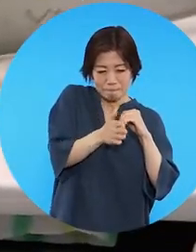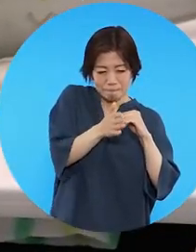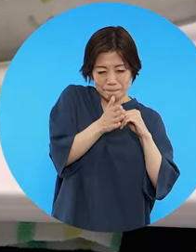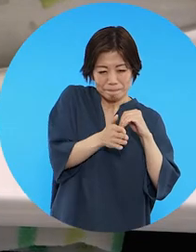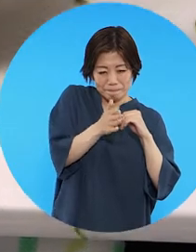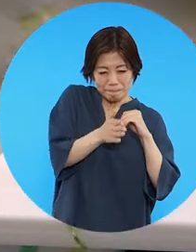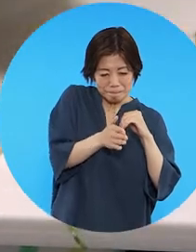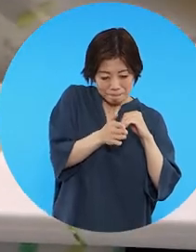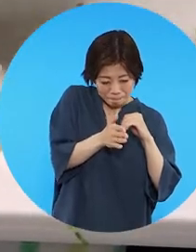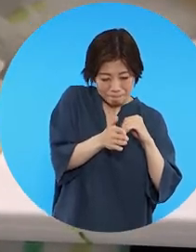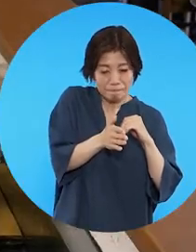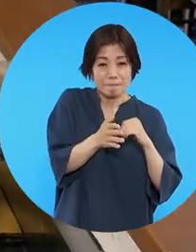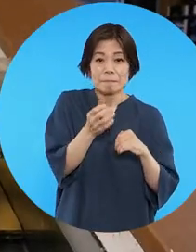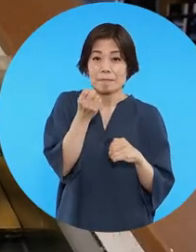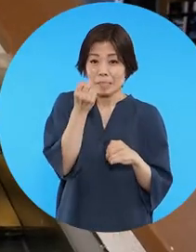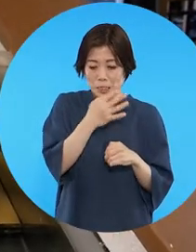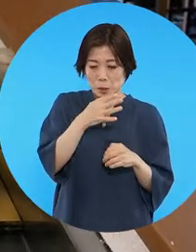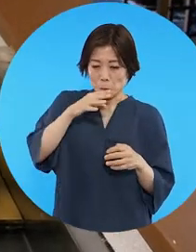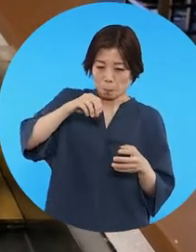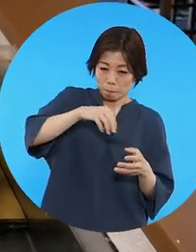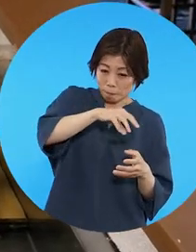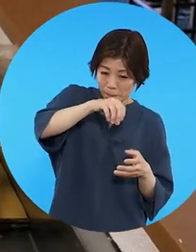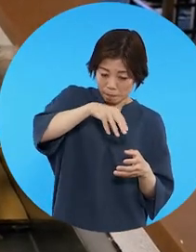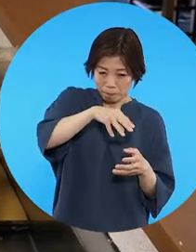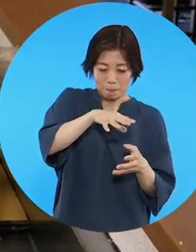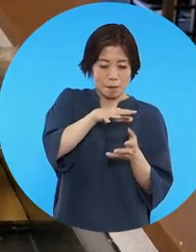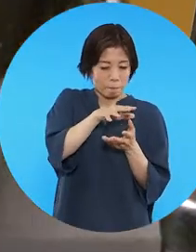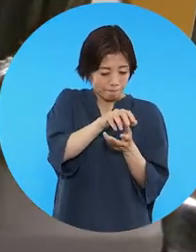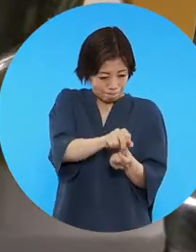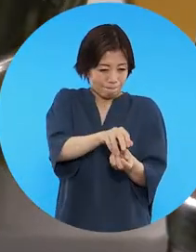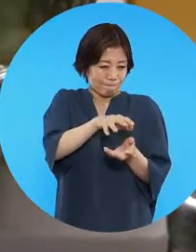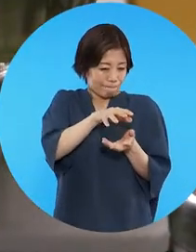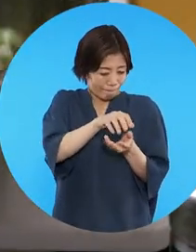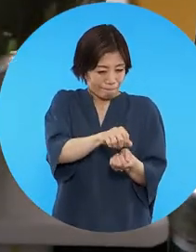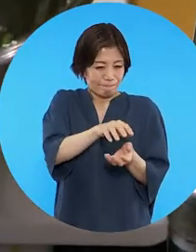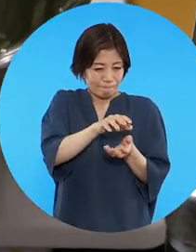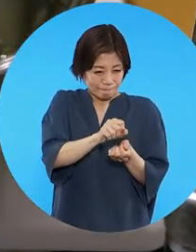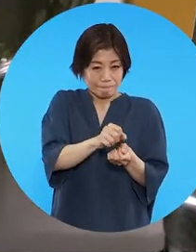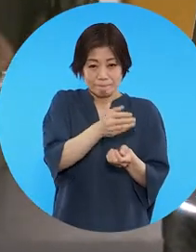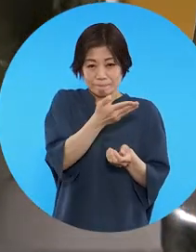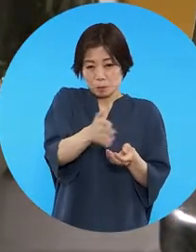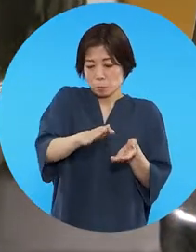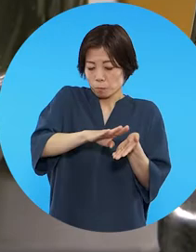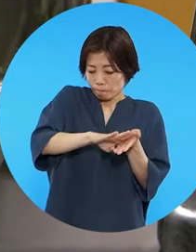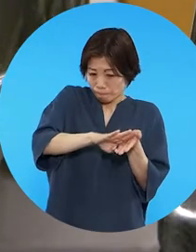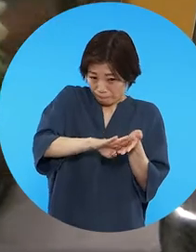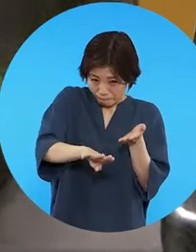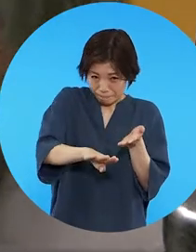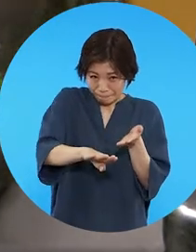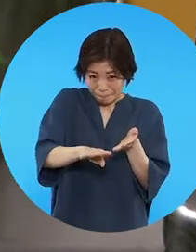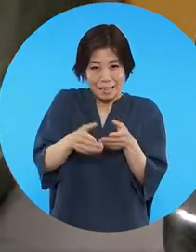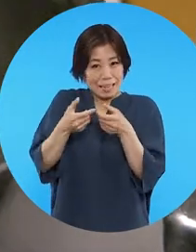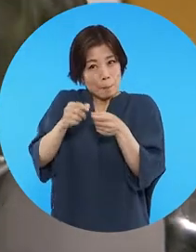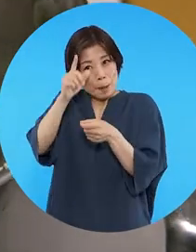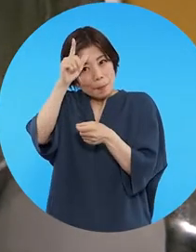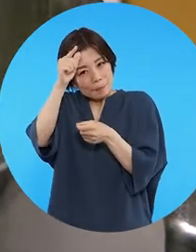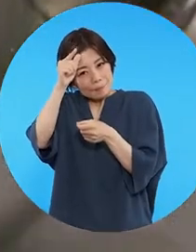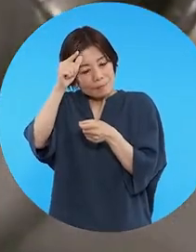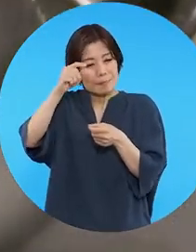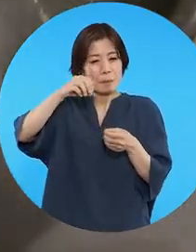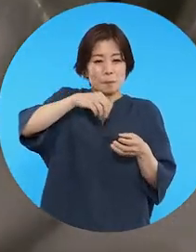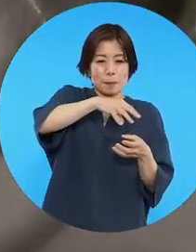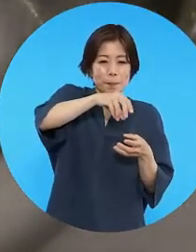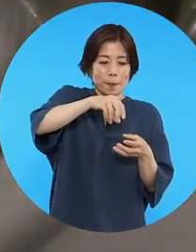こうスライスしていって、塩をしてよく塩で揉んで水分を抜いたものを黄